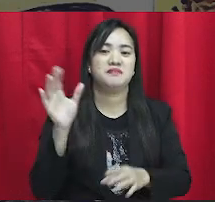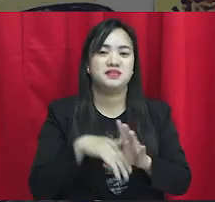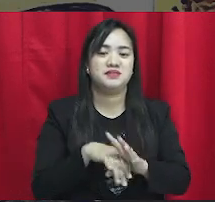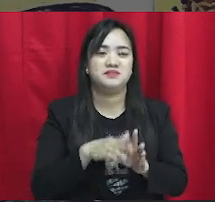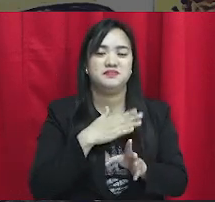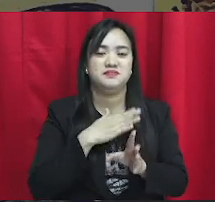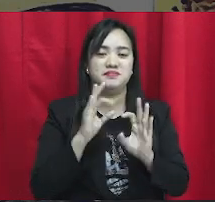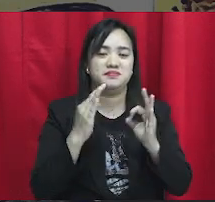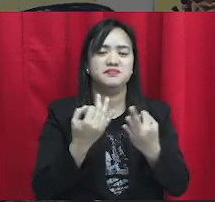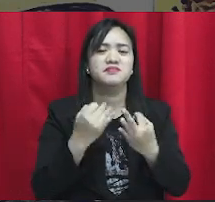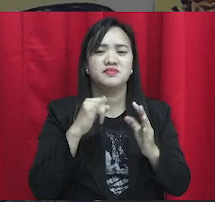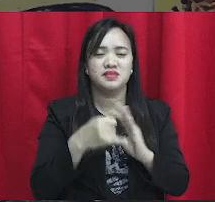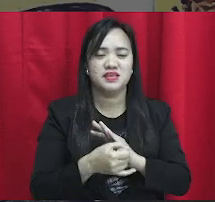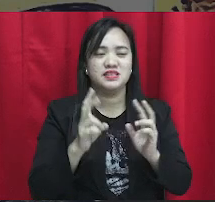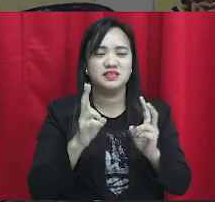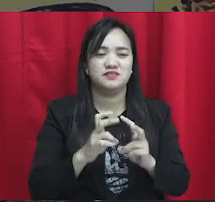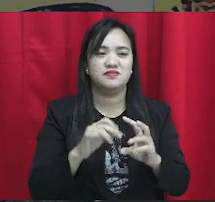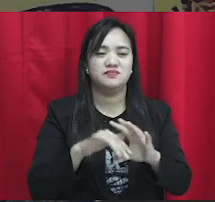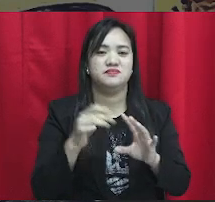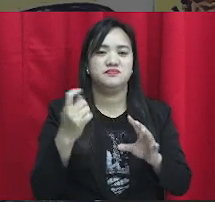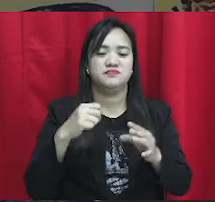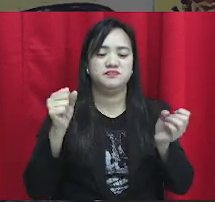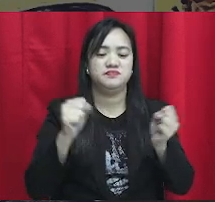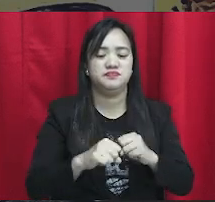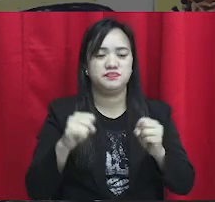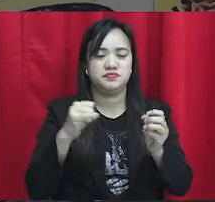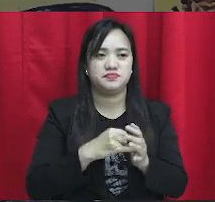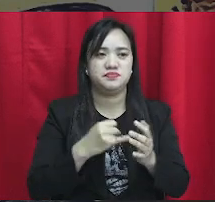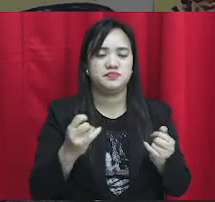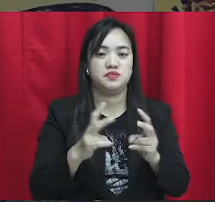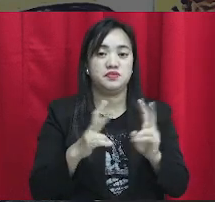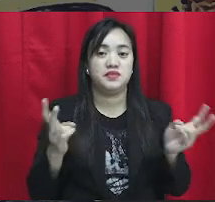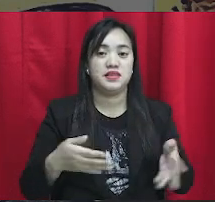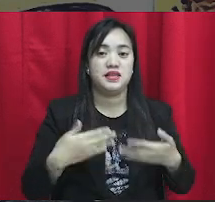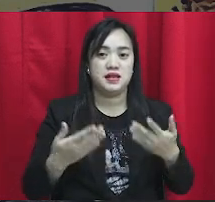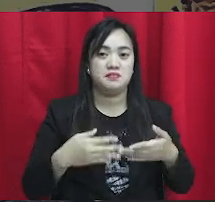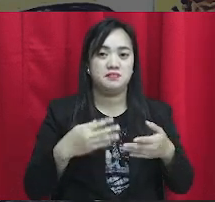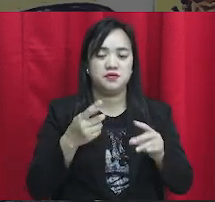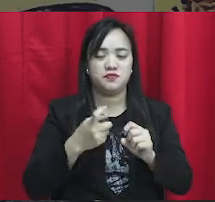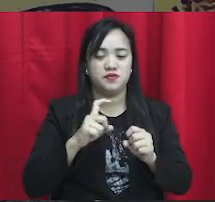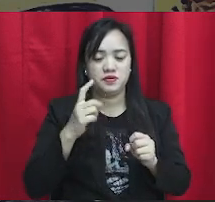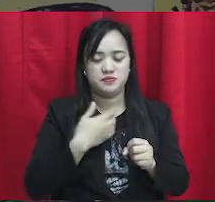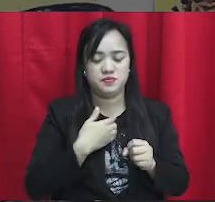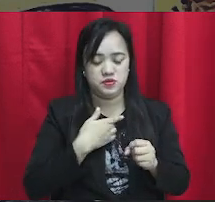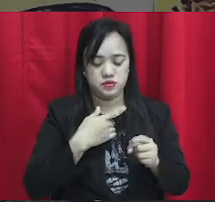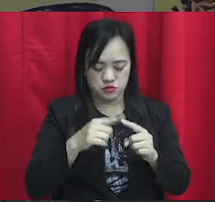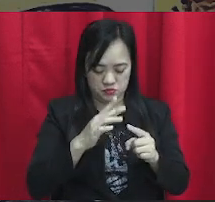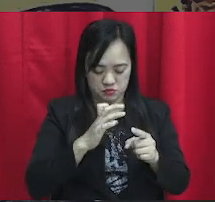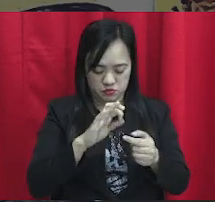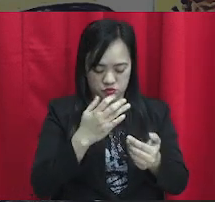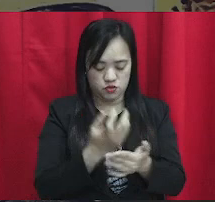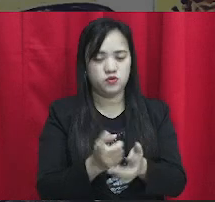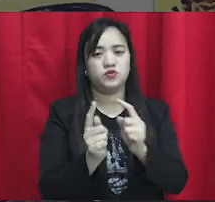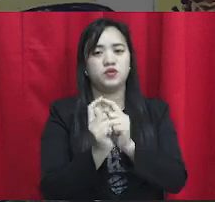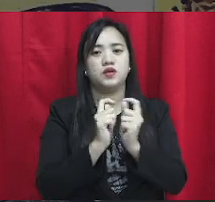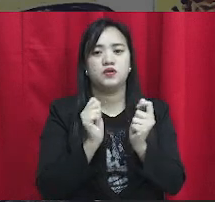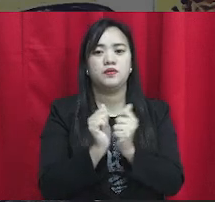lang sa mga pamilya, mas masaya po yun para po sa akin. Makasama ko yung anak ko.